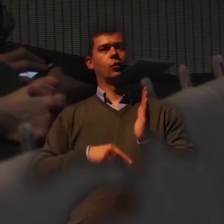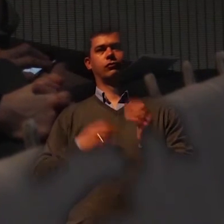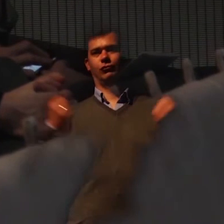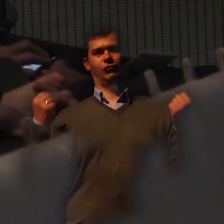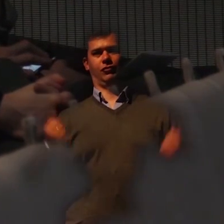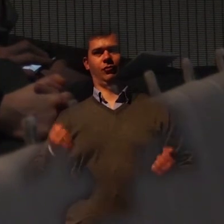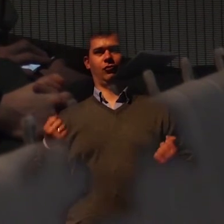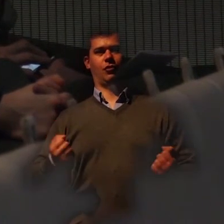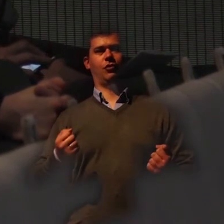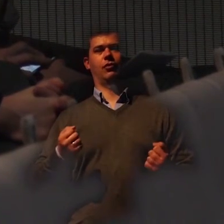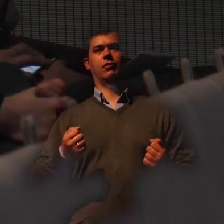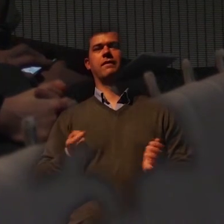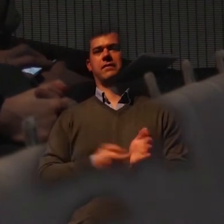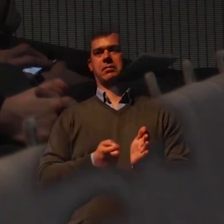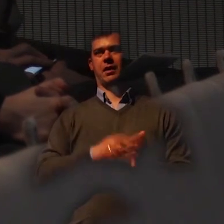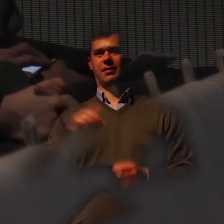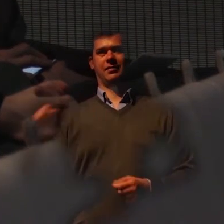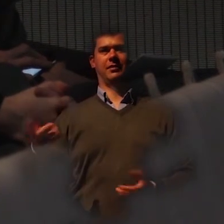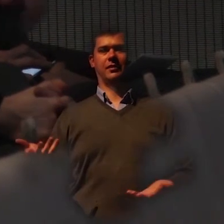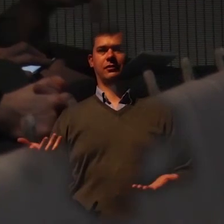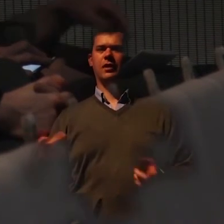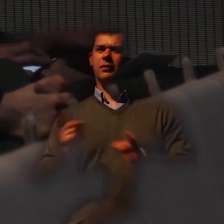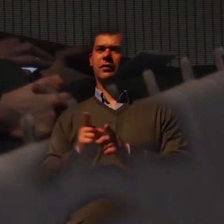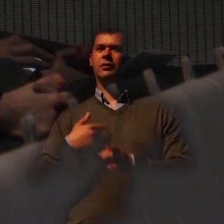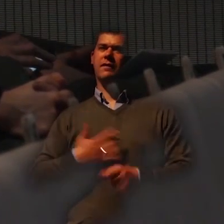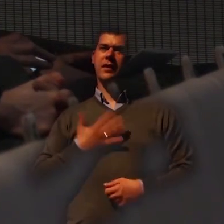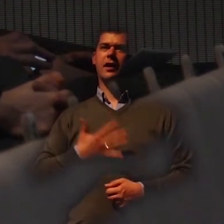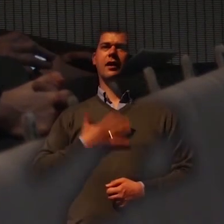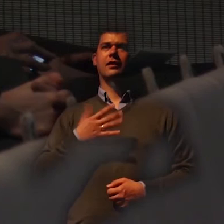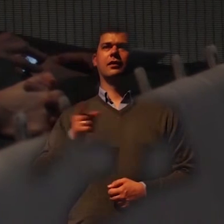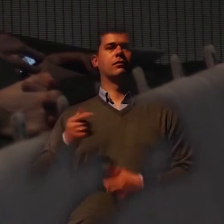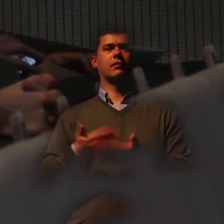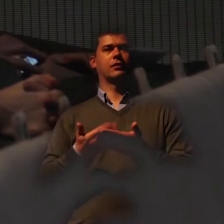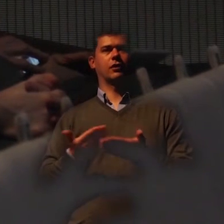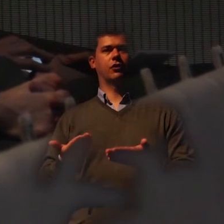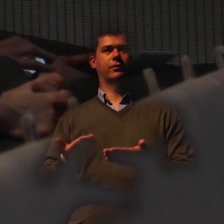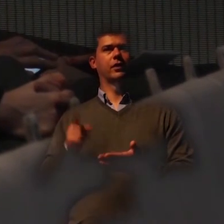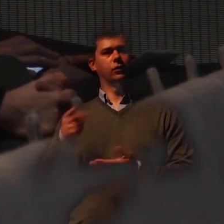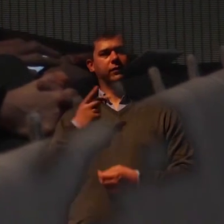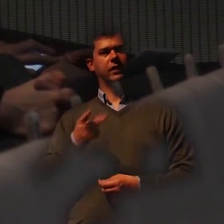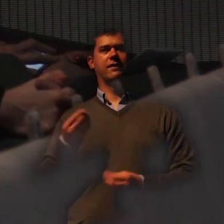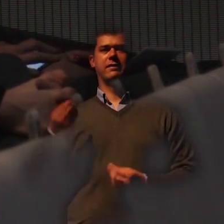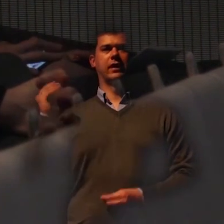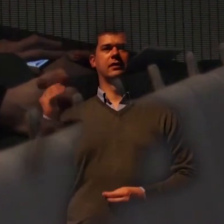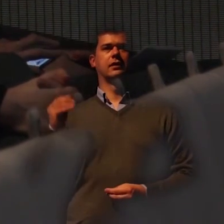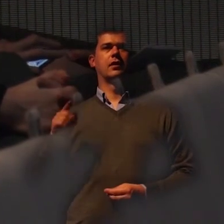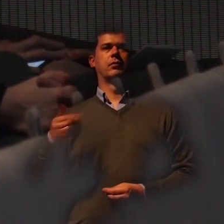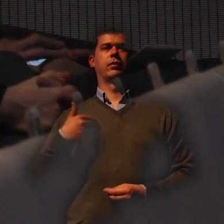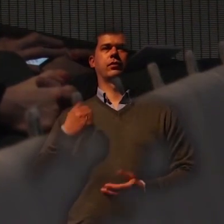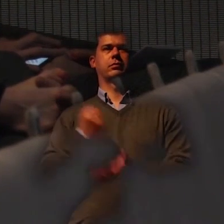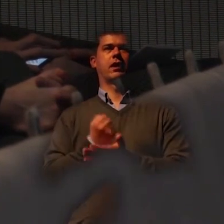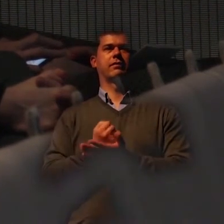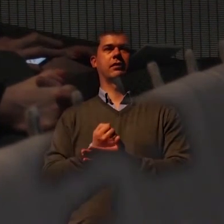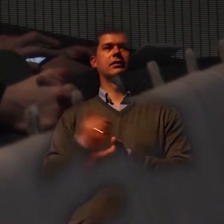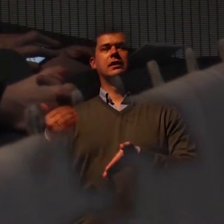ciężkie egzekwowaniu i wydaje mi się że to głównie wynika z jakby